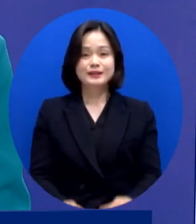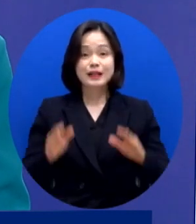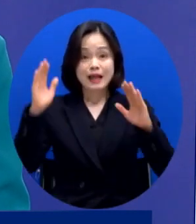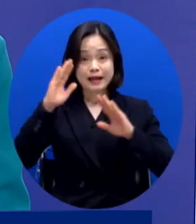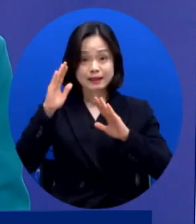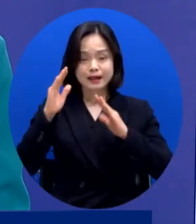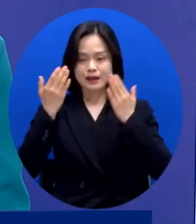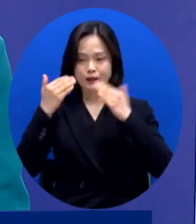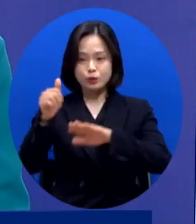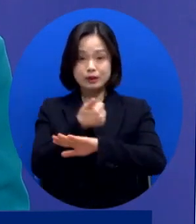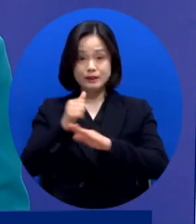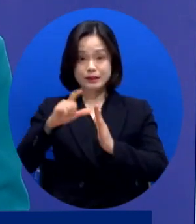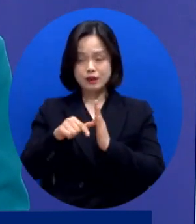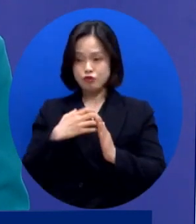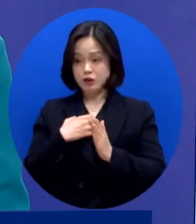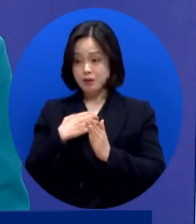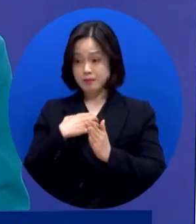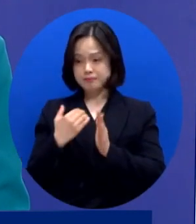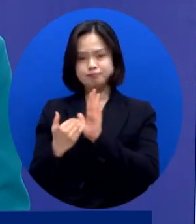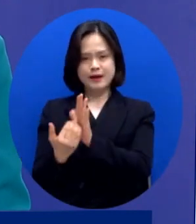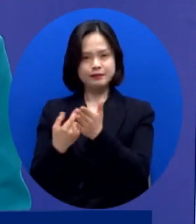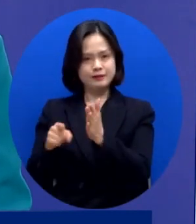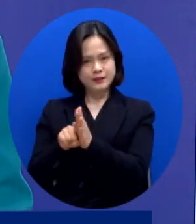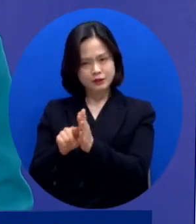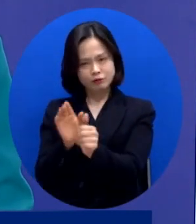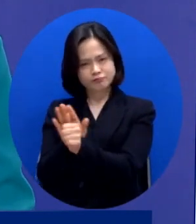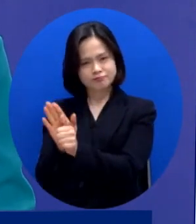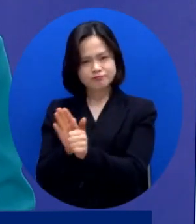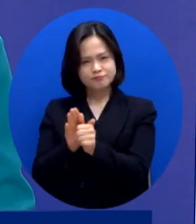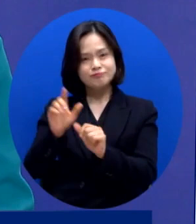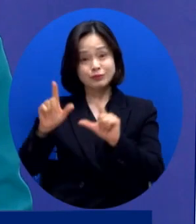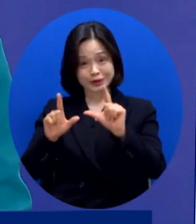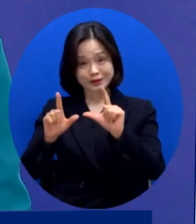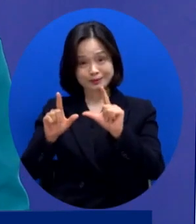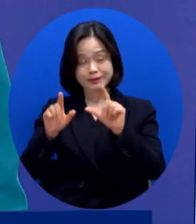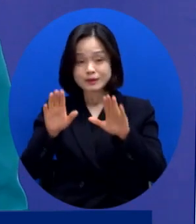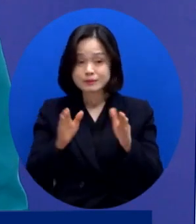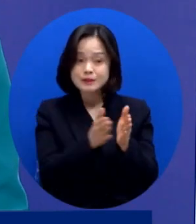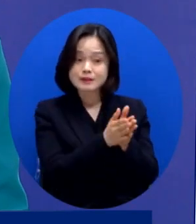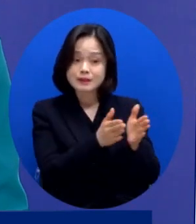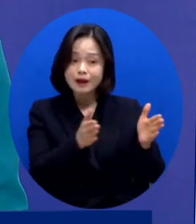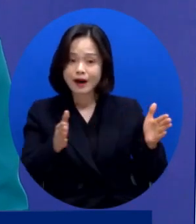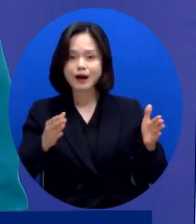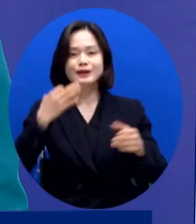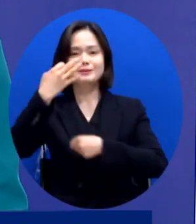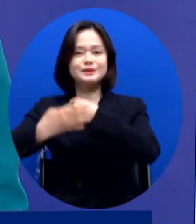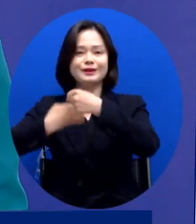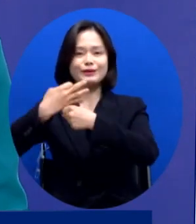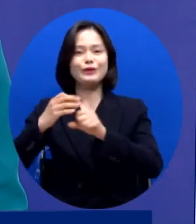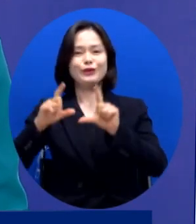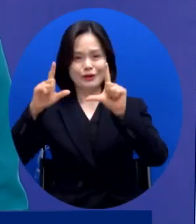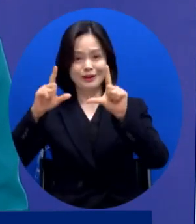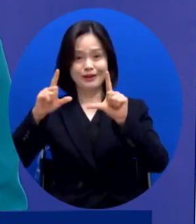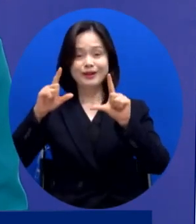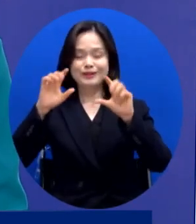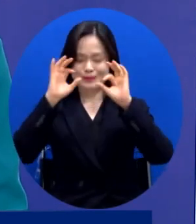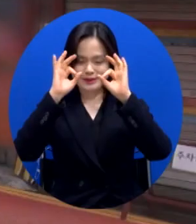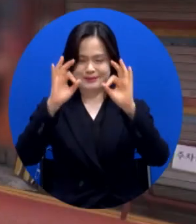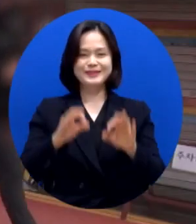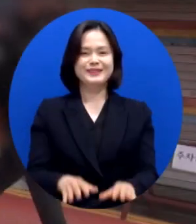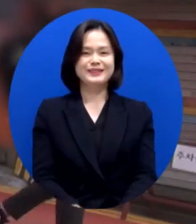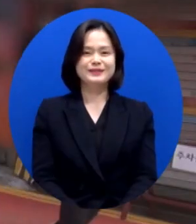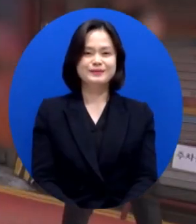감시하며 아동범죄를 예방하는 데 앞장서고 있는데요. 올해가 14년째라고 합니다. 전상민 기자가 취재했습니다.